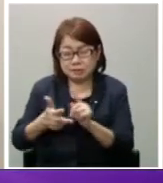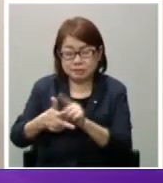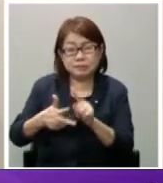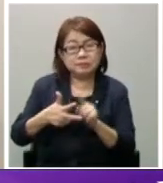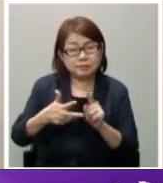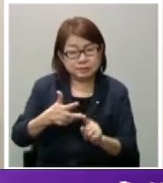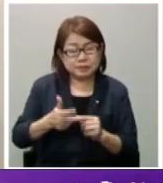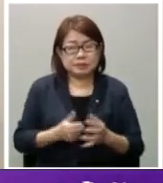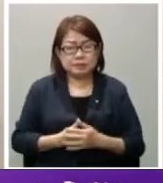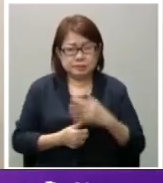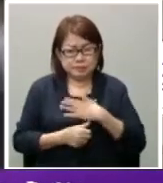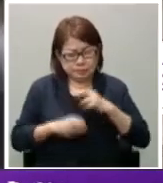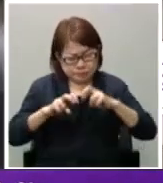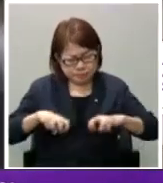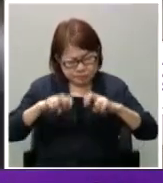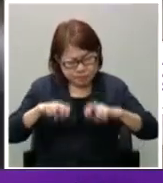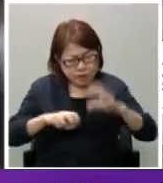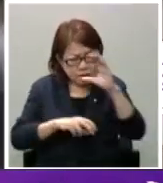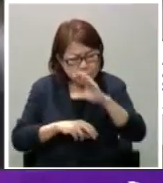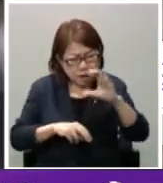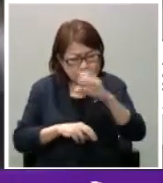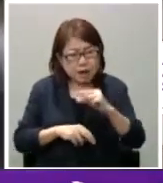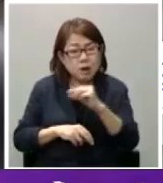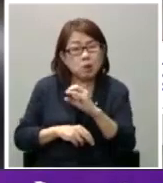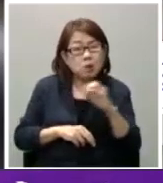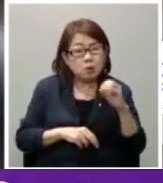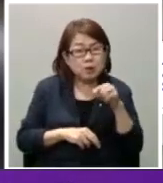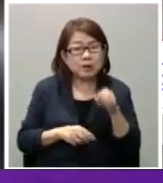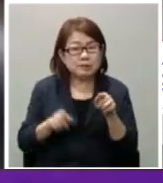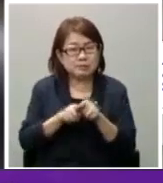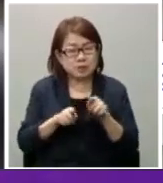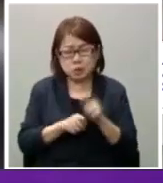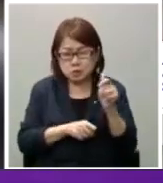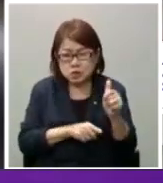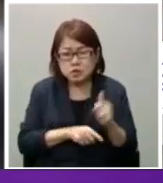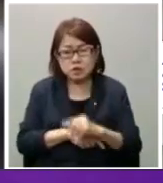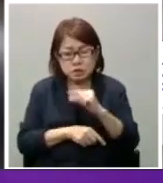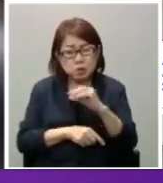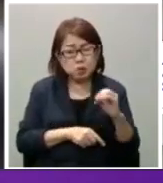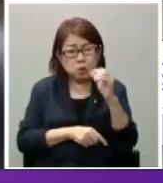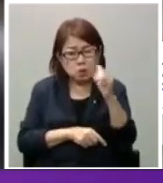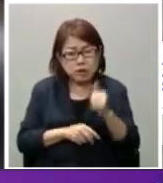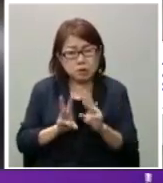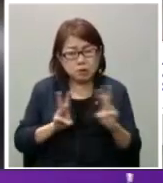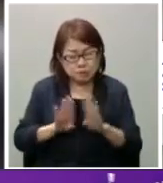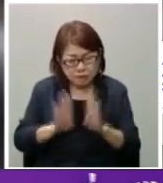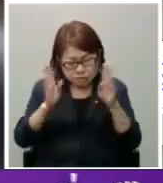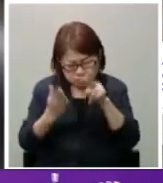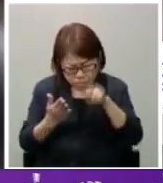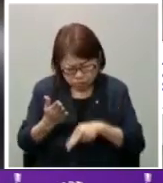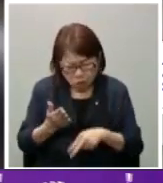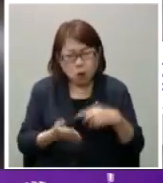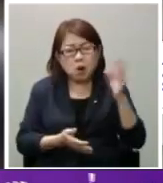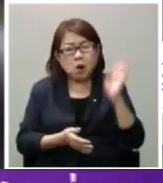ฏว่าผมค้นต่อไปครับ Google ดีอย่างนี้ครับท่านนายกครับทำให้เราได้รู้คอนเน็กชันไม่ปิดหูปิดตาชาวบ้าน